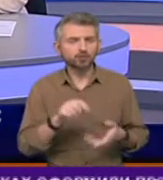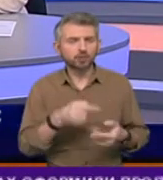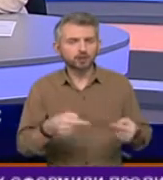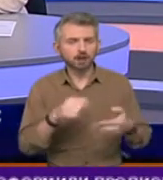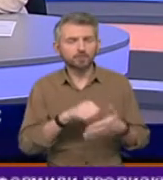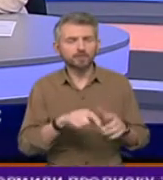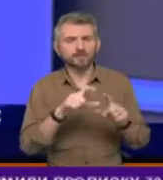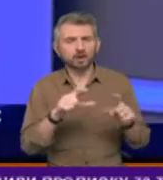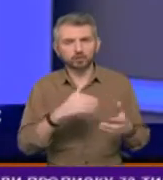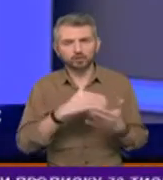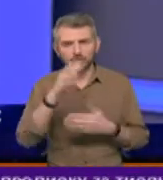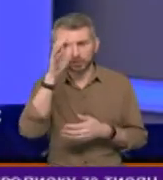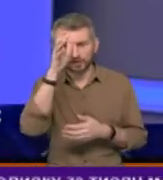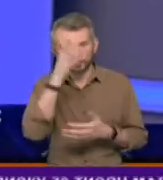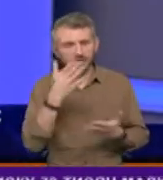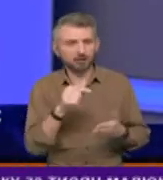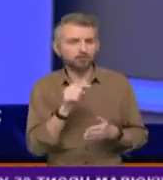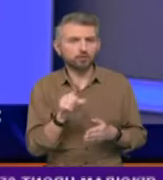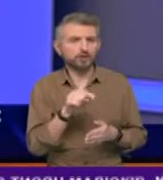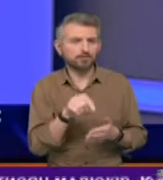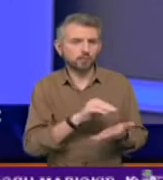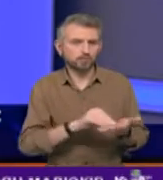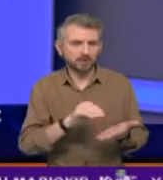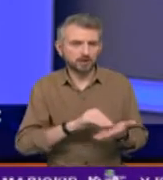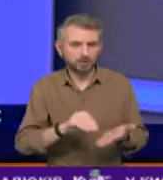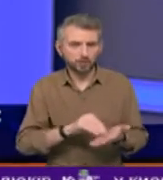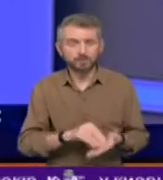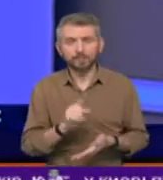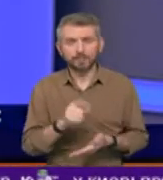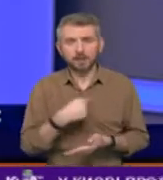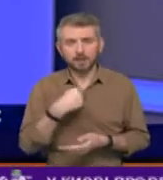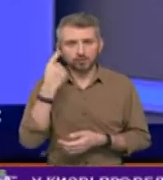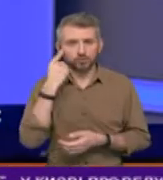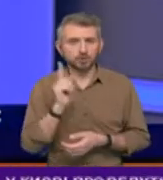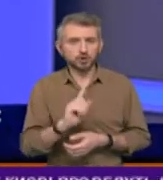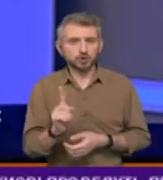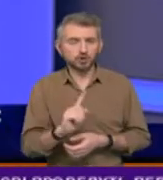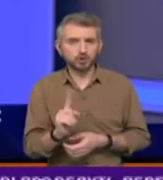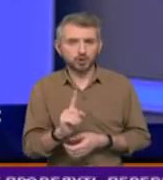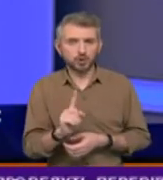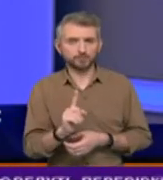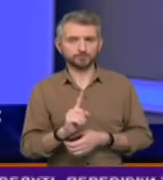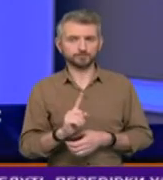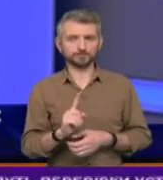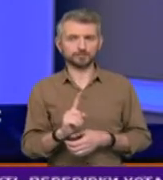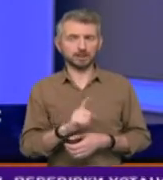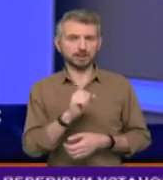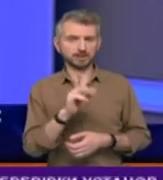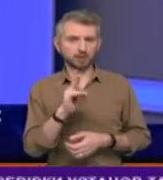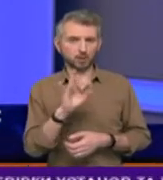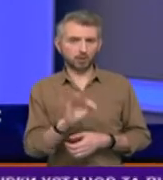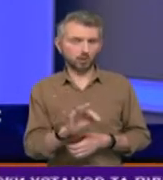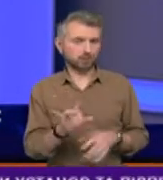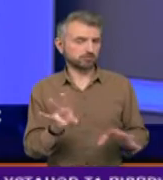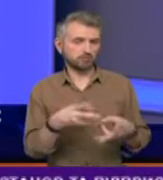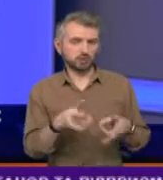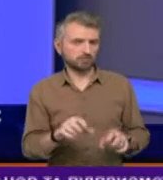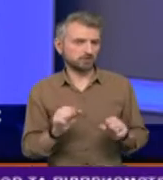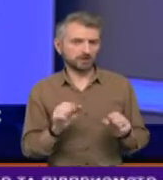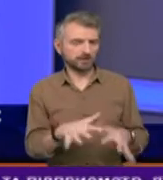піднімаючи, спускаючи. Це враховуються там соціальні, економічні, політичні фактори. Я був учасником протягом 3 років комісії